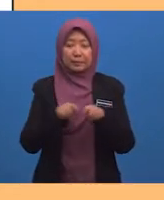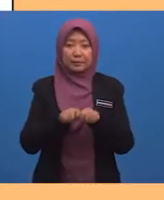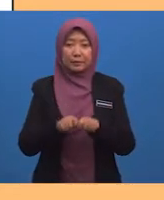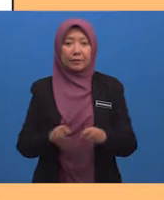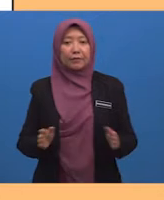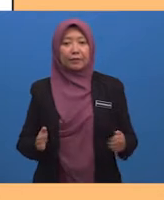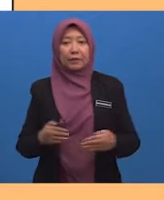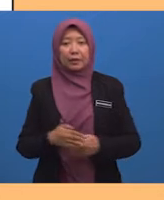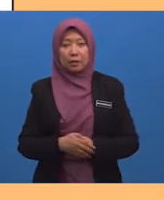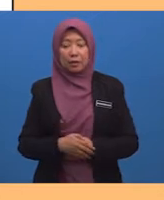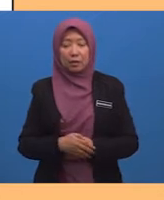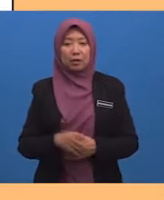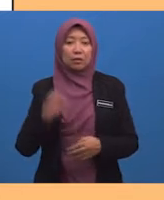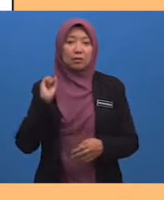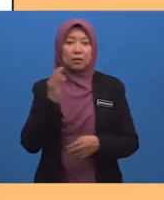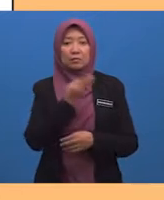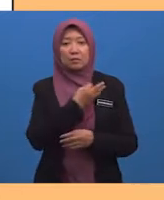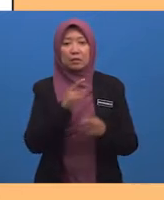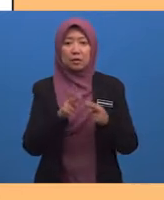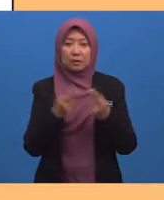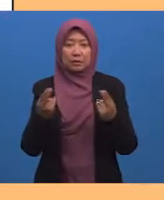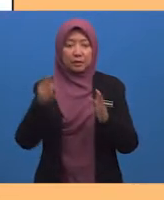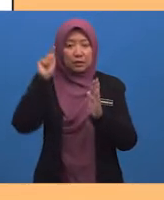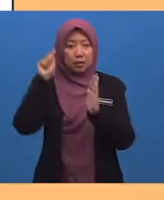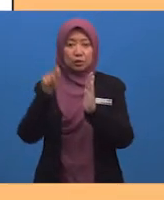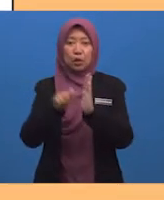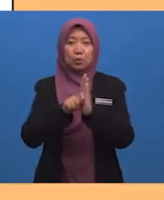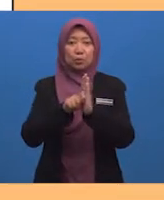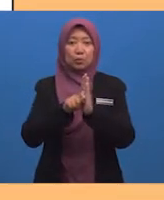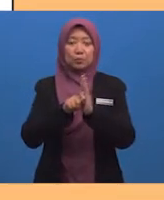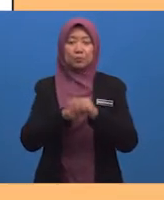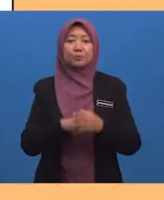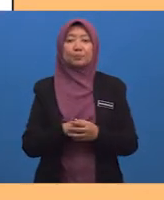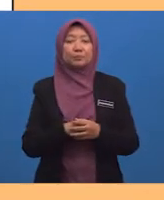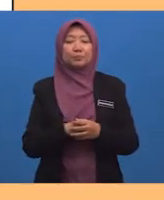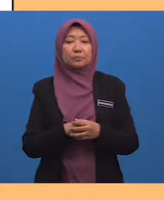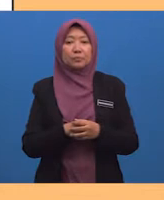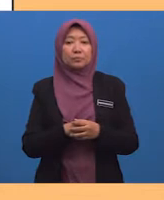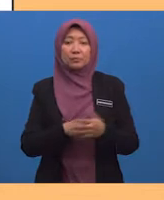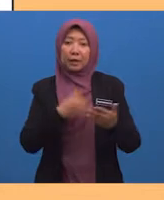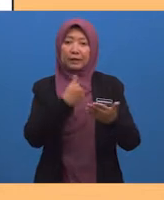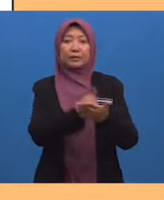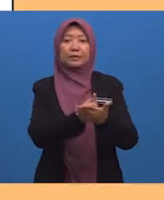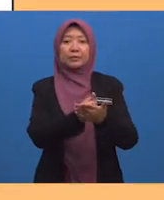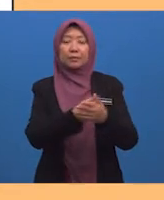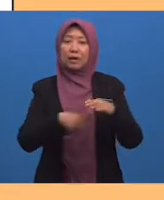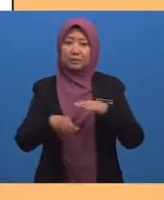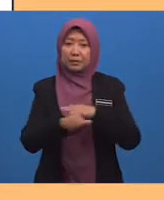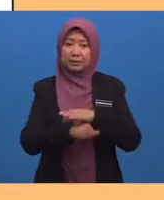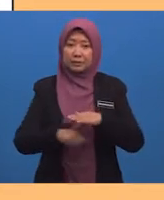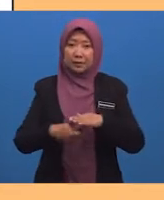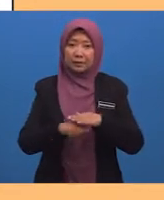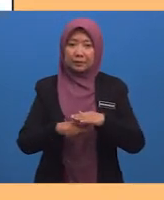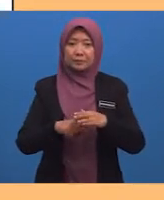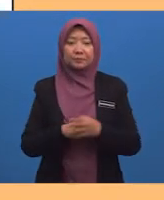fiqah, tafsir, ilmu hadis dan tasawuf. Manakala ilmu akli iaitu ilmu berasaskan akal